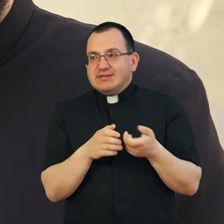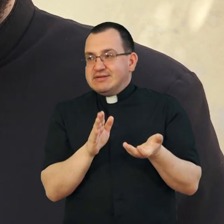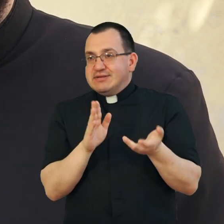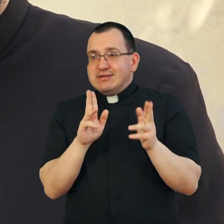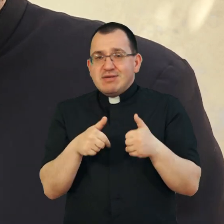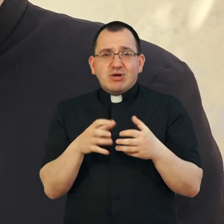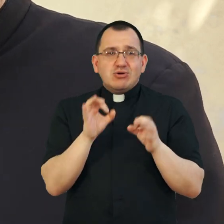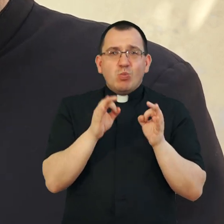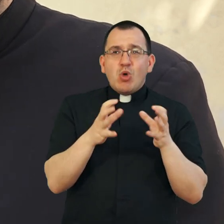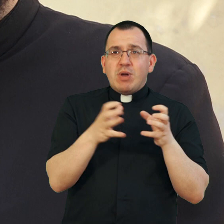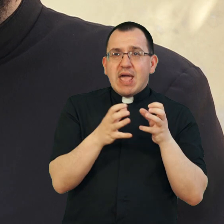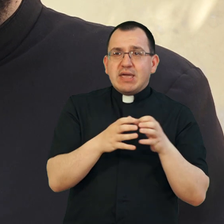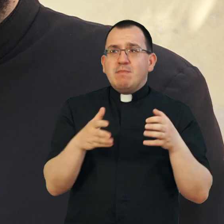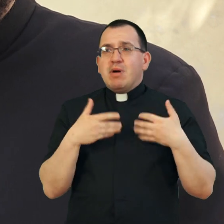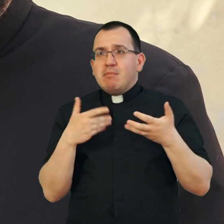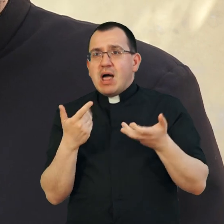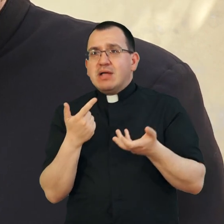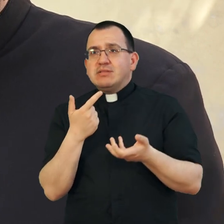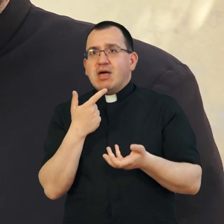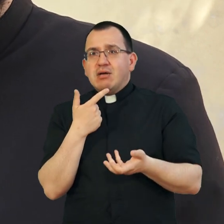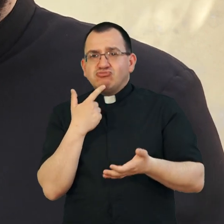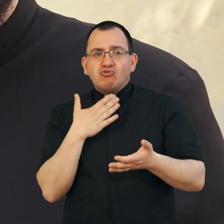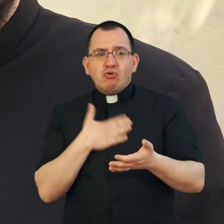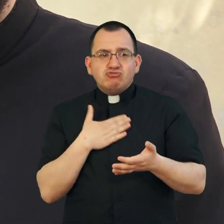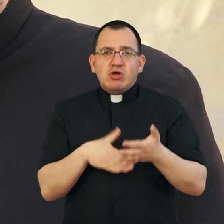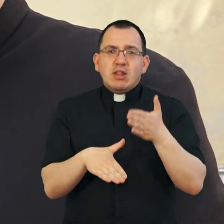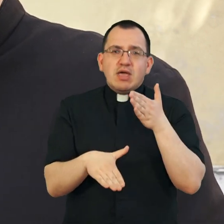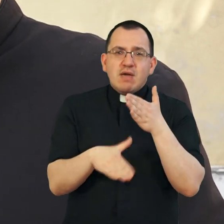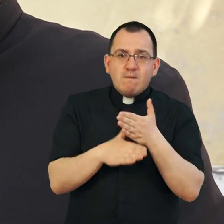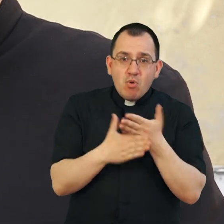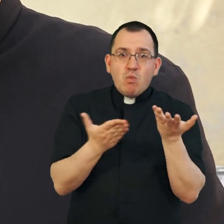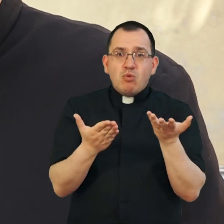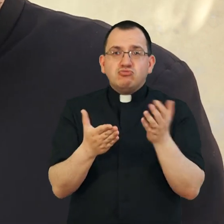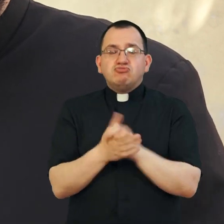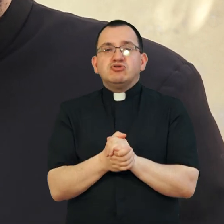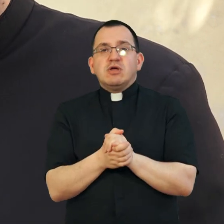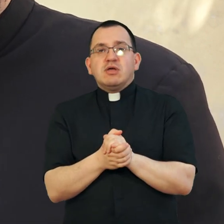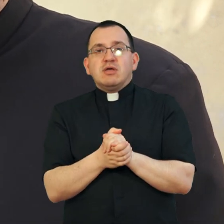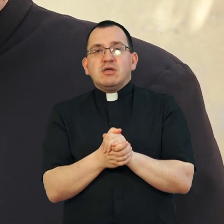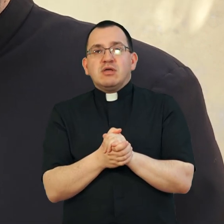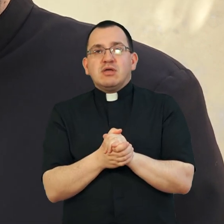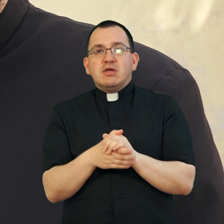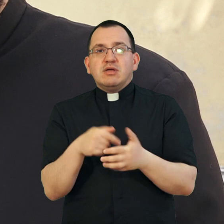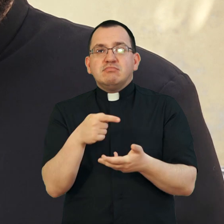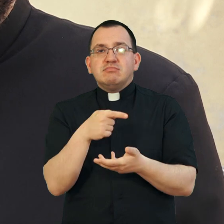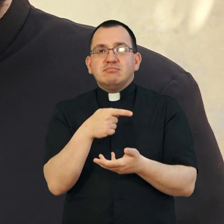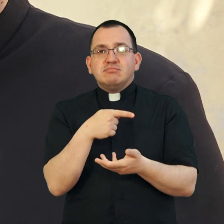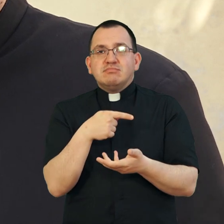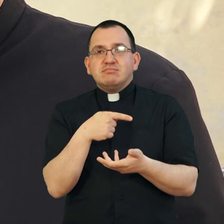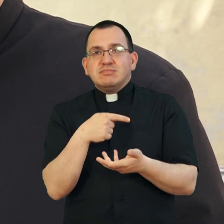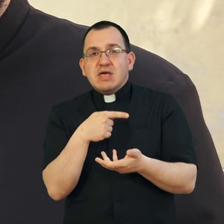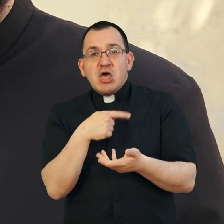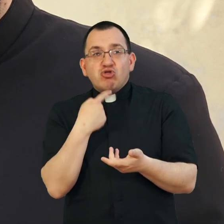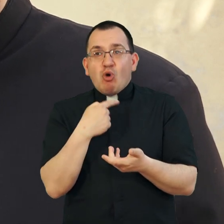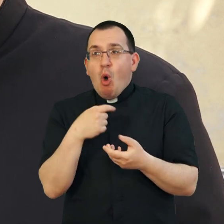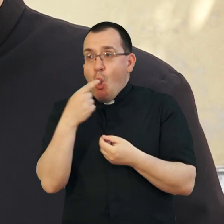dogod imate evo one koji žele podmetnuti leđa, dogod imate one koji povlači inicijativu, koji jedni drugima prenose, daj bilo je ovako, bilo onako